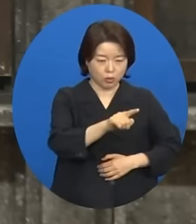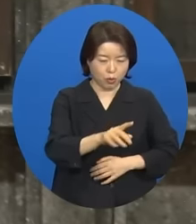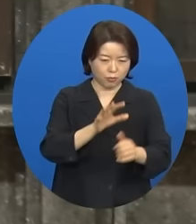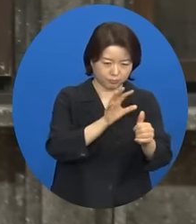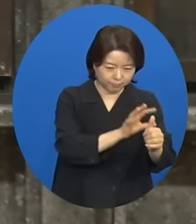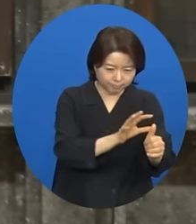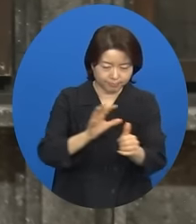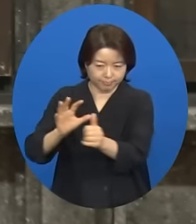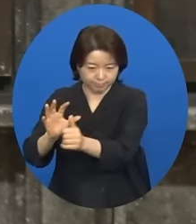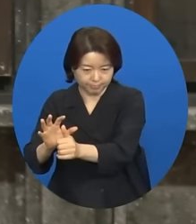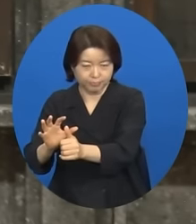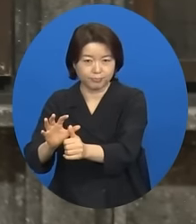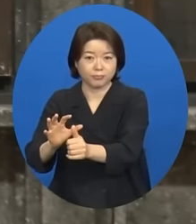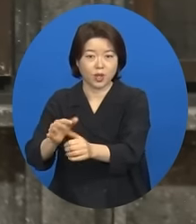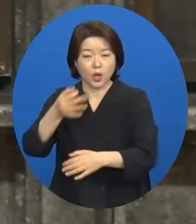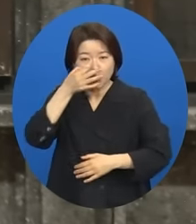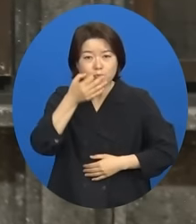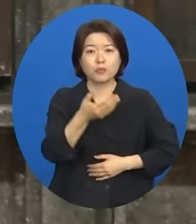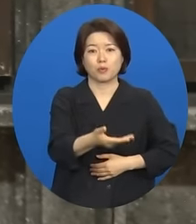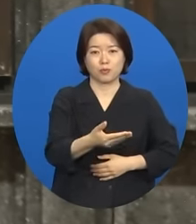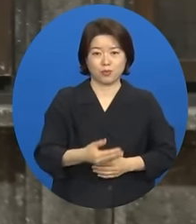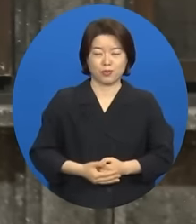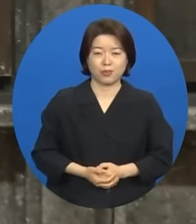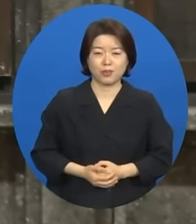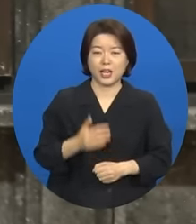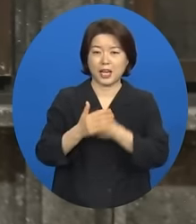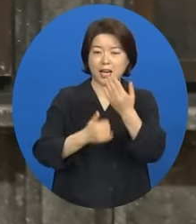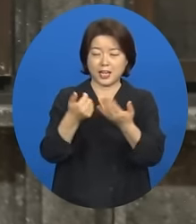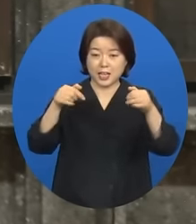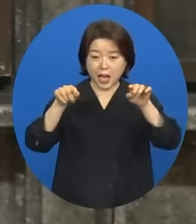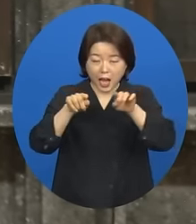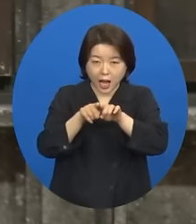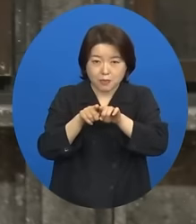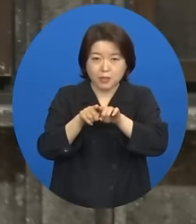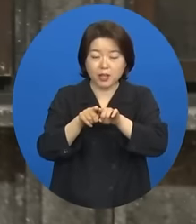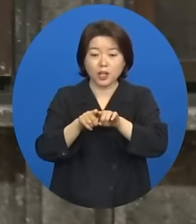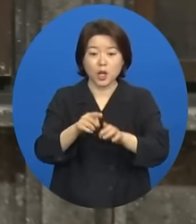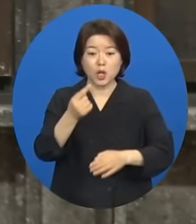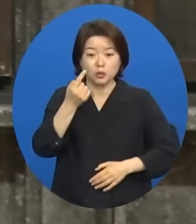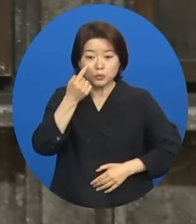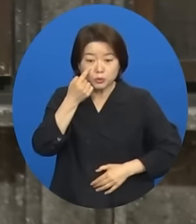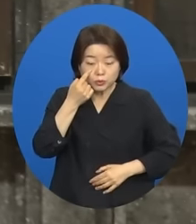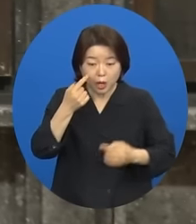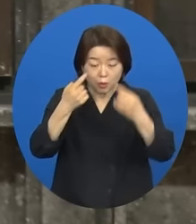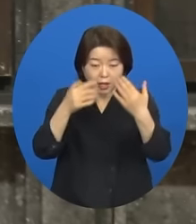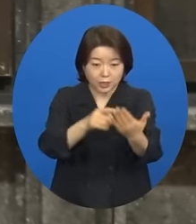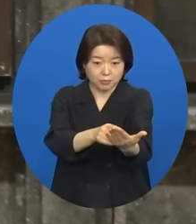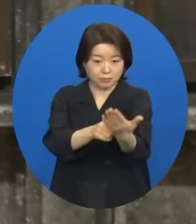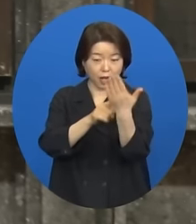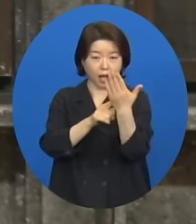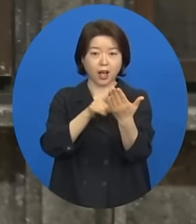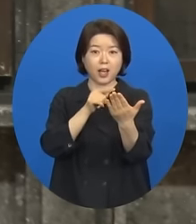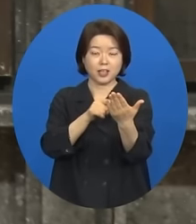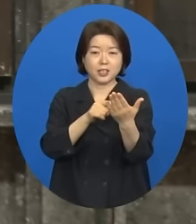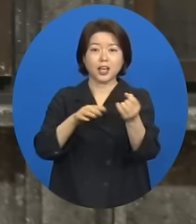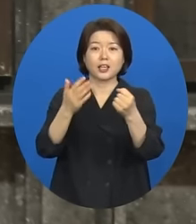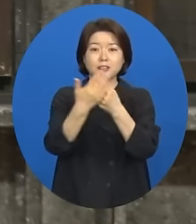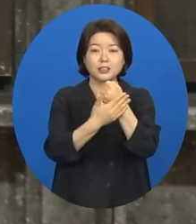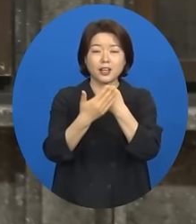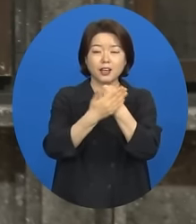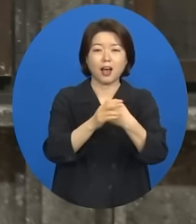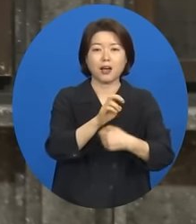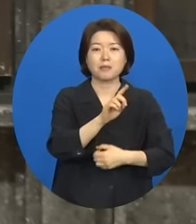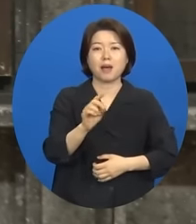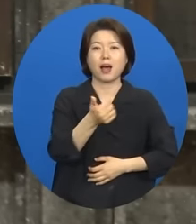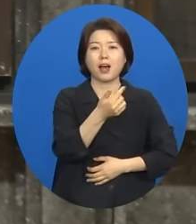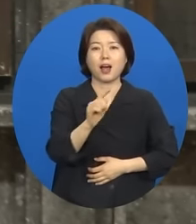것을 보여주시는 거예요. 그러니까 하나님이 함께 하심을 눈에 띄도록 보여주시는 은혜가 이 마하나임이죠.